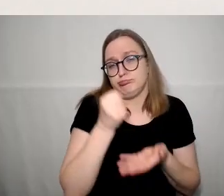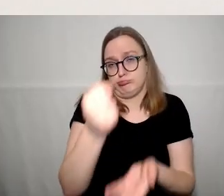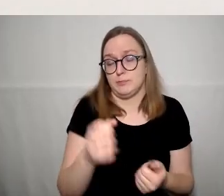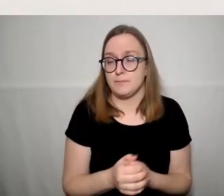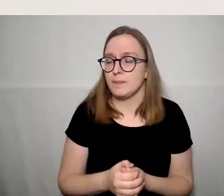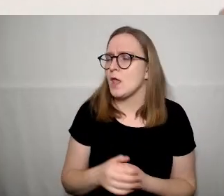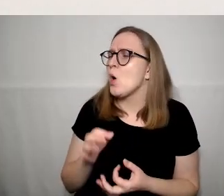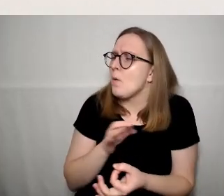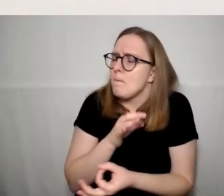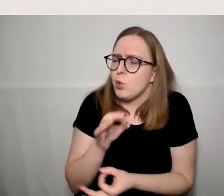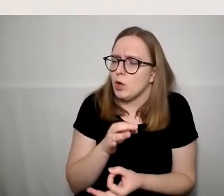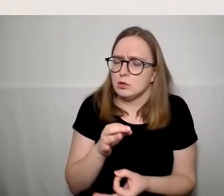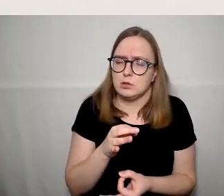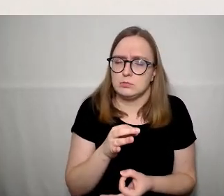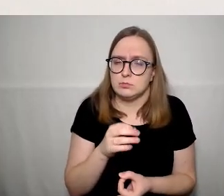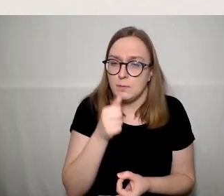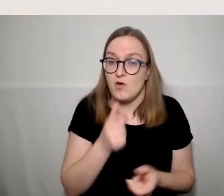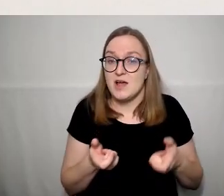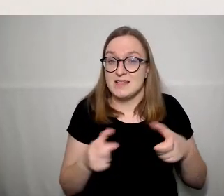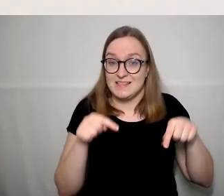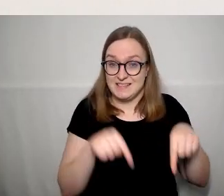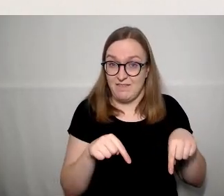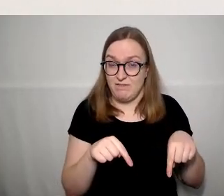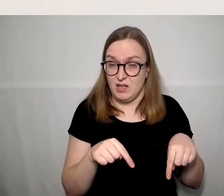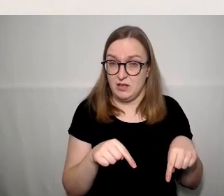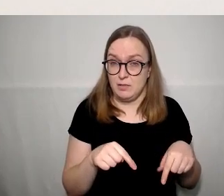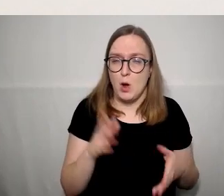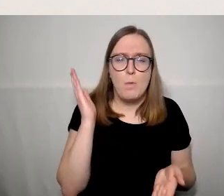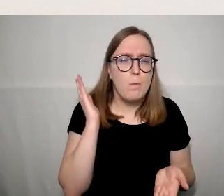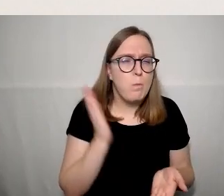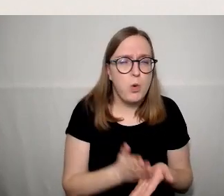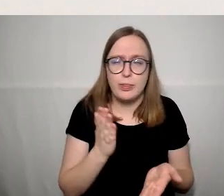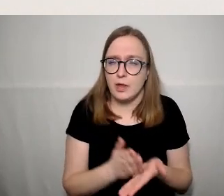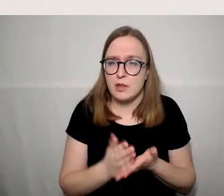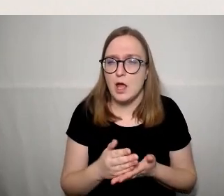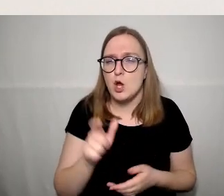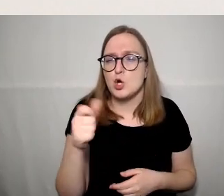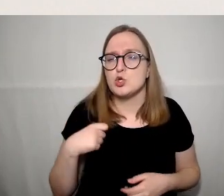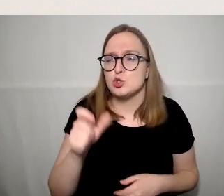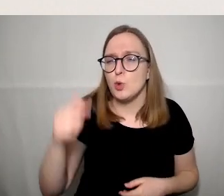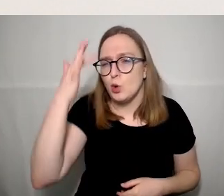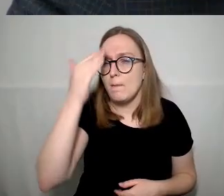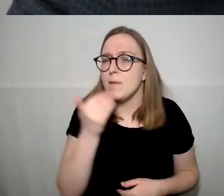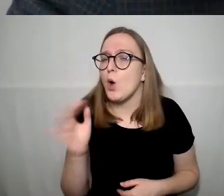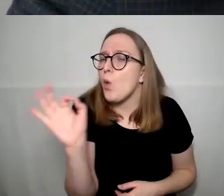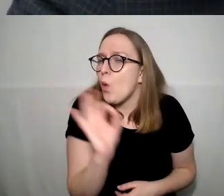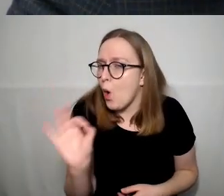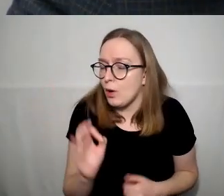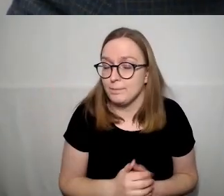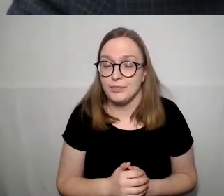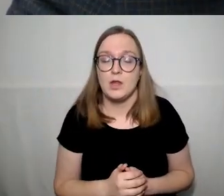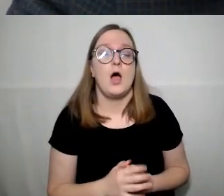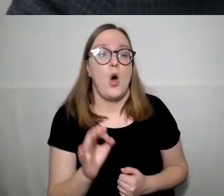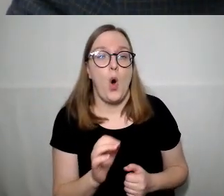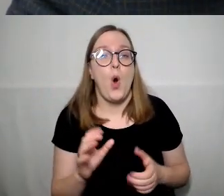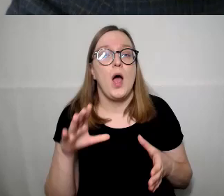kurių savivalda turėtų atsiklausti, būtinai jūsų manimu, tai būtų kokie? Tai būtų infrastruktūriniai projektai, kurie